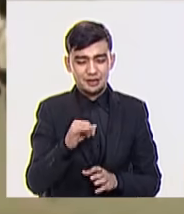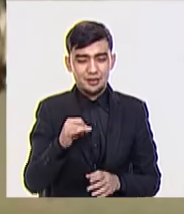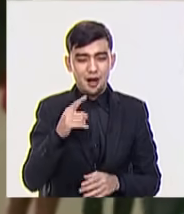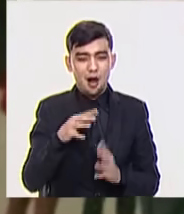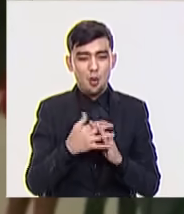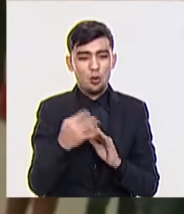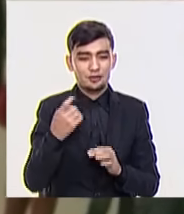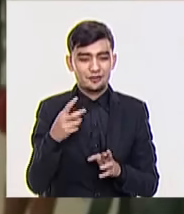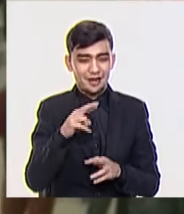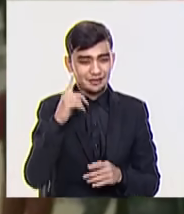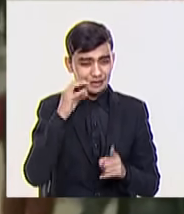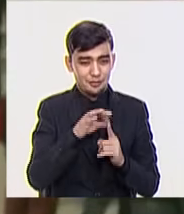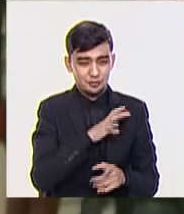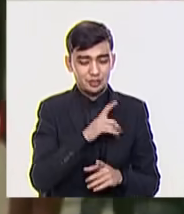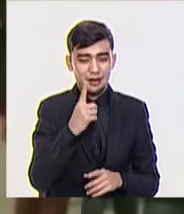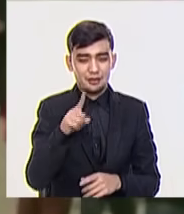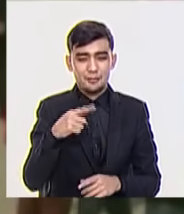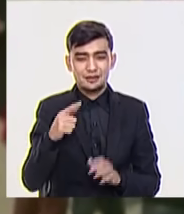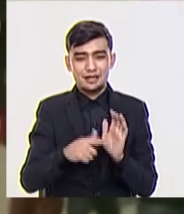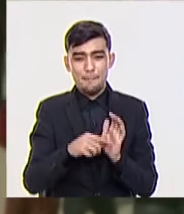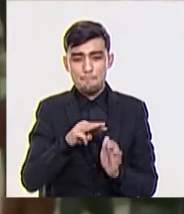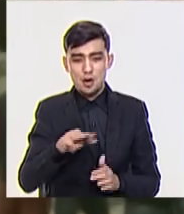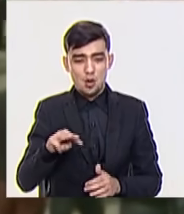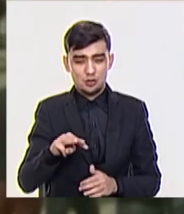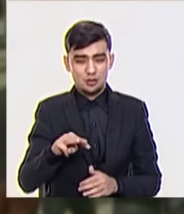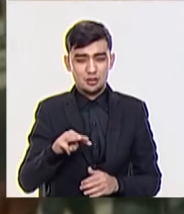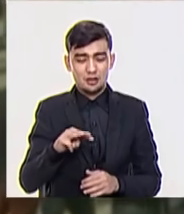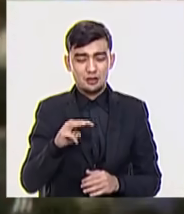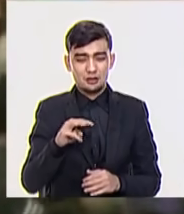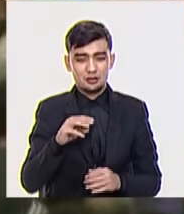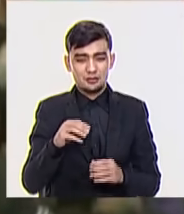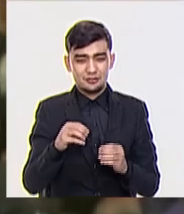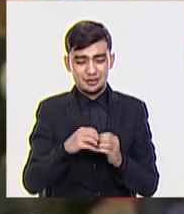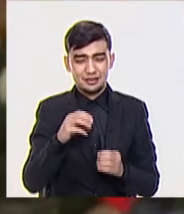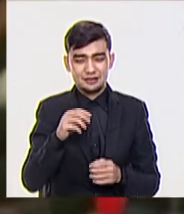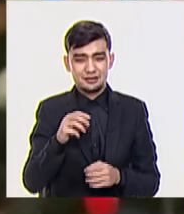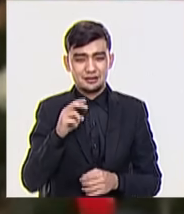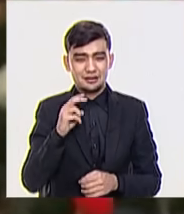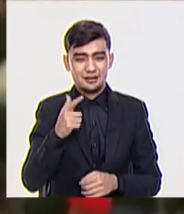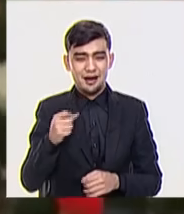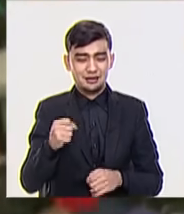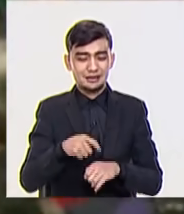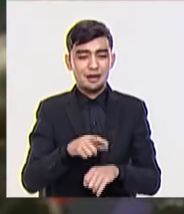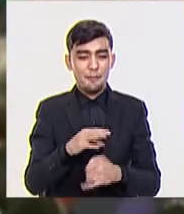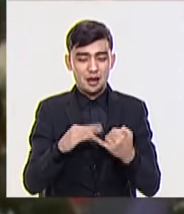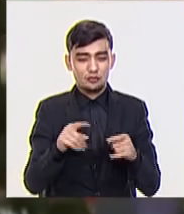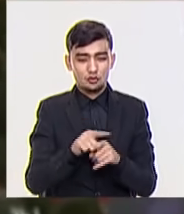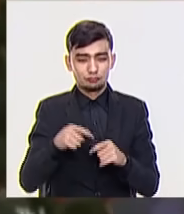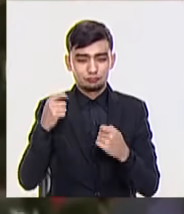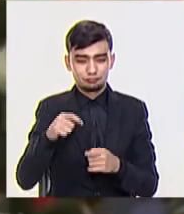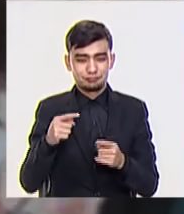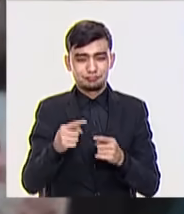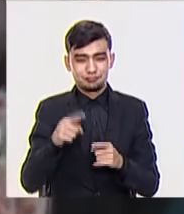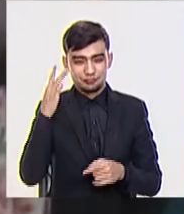мақсатындағы 1,7 миллион гектар жер аукцион арқылы сатылымға шығатынын Ерболат Досаев айтқан еді. Сол кезде еліміздің әр